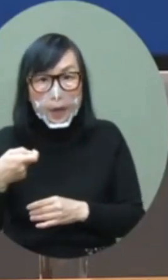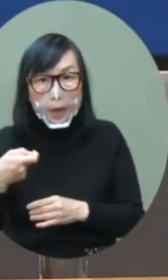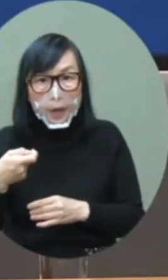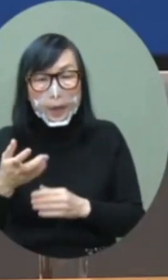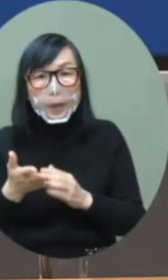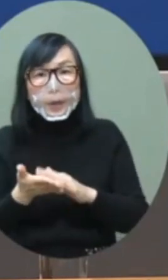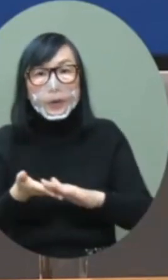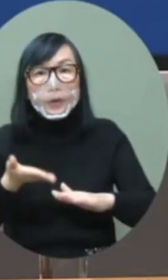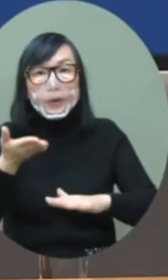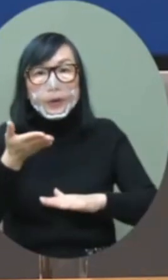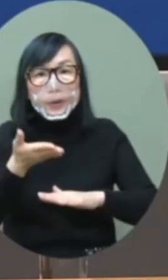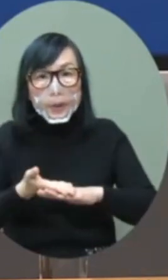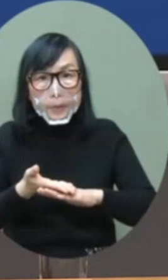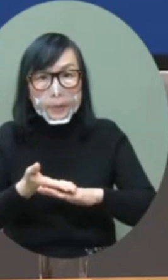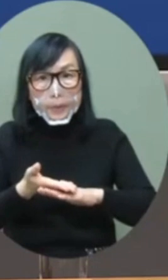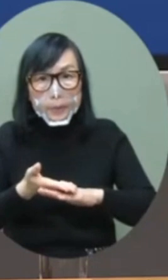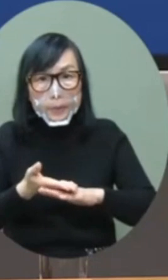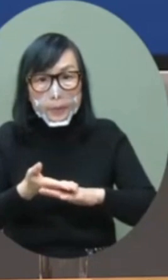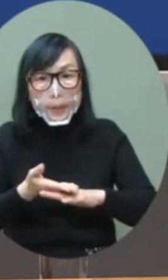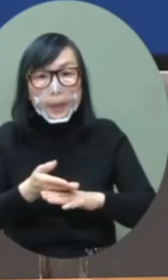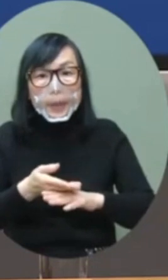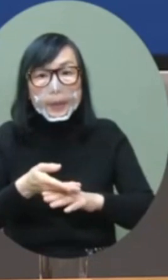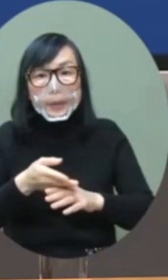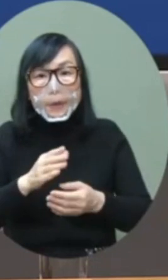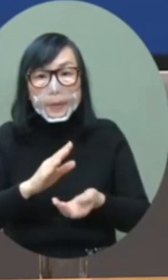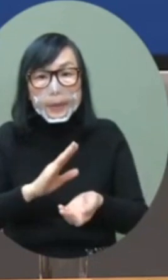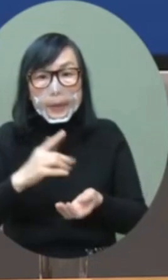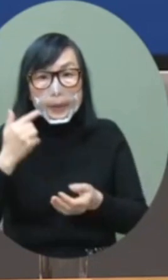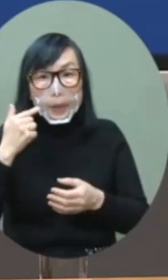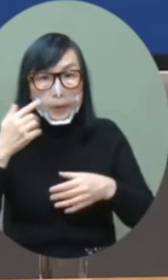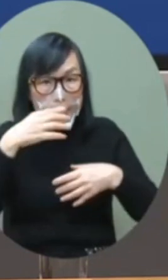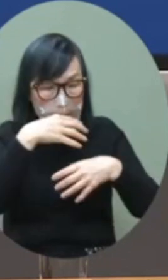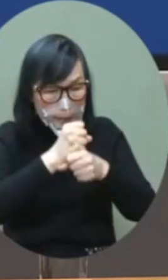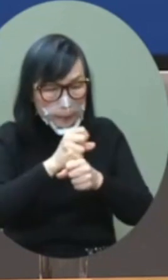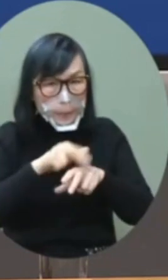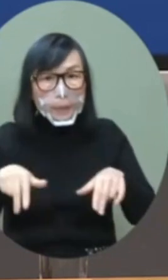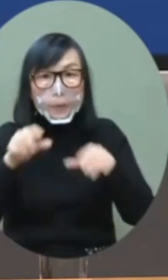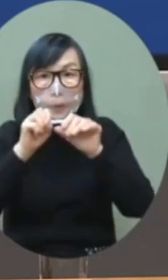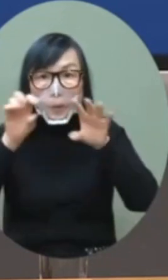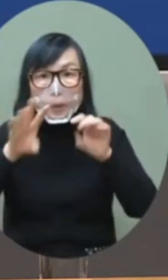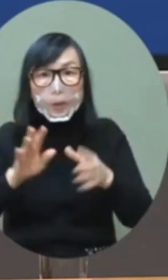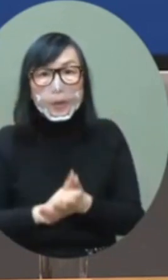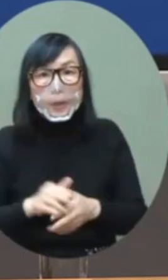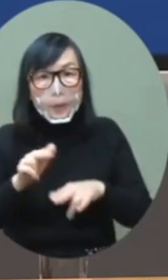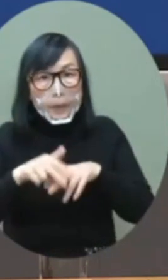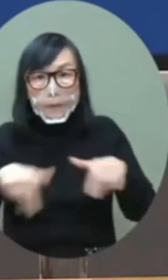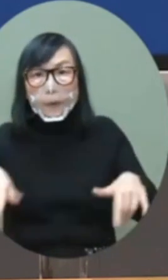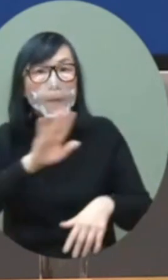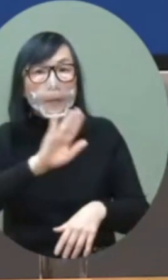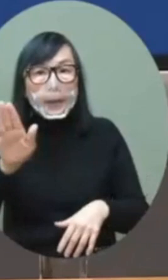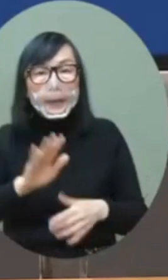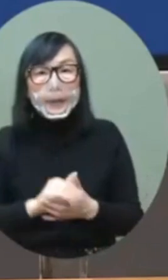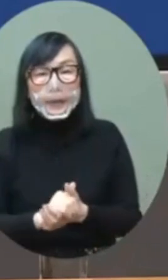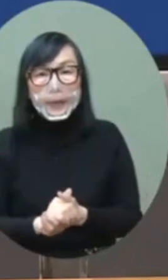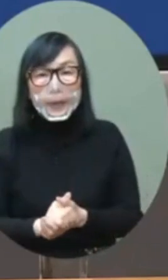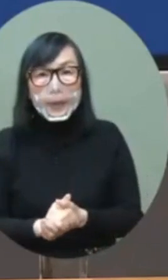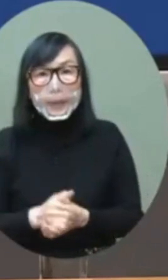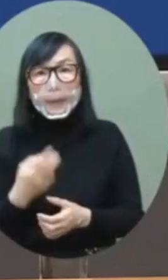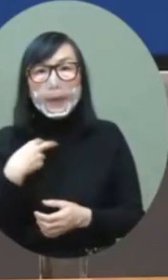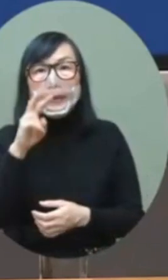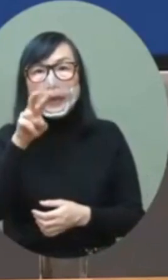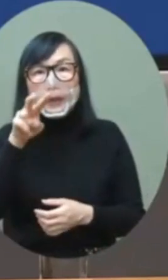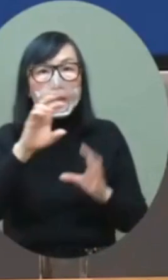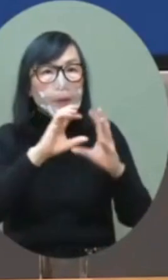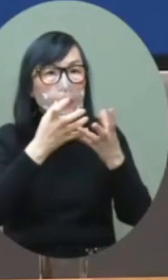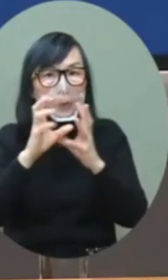重新做翻嗰啲叫 CTM。即係強制檢測公告，但係就唔係圍封嘅，係睇到譬如某一個